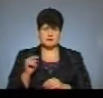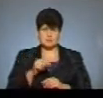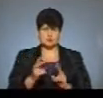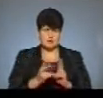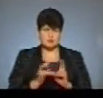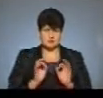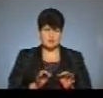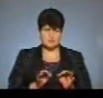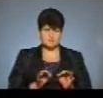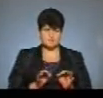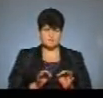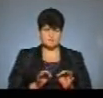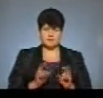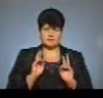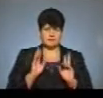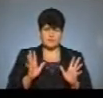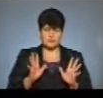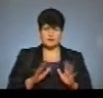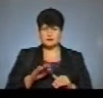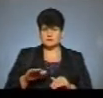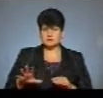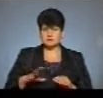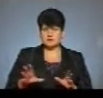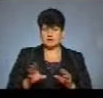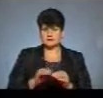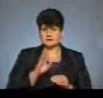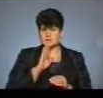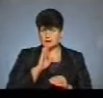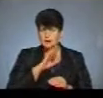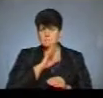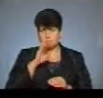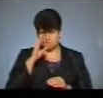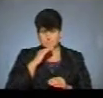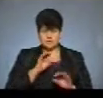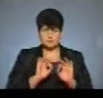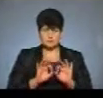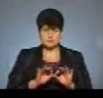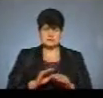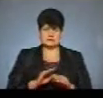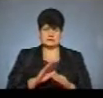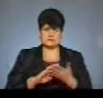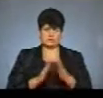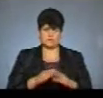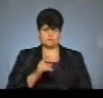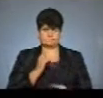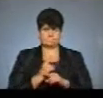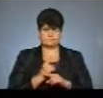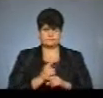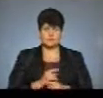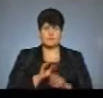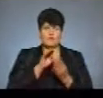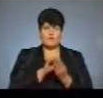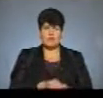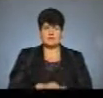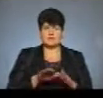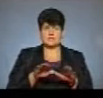знаю. Підліткам, які були у вечір вбивства разом з дівчиною, батьки коментувати ситуацію заборонили. Поховали дівчину